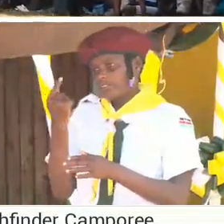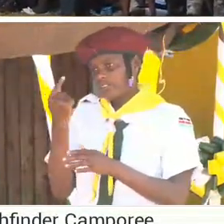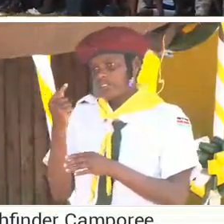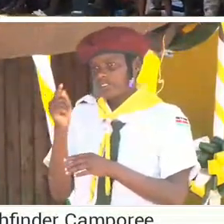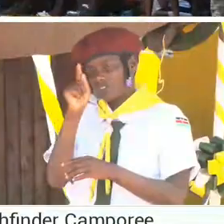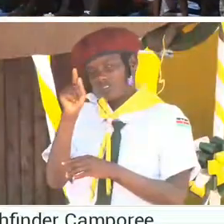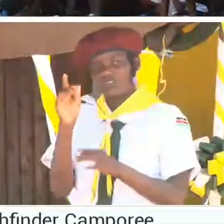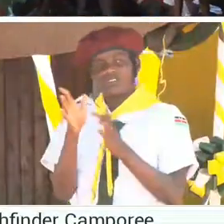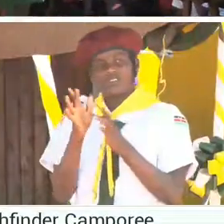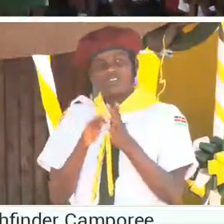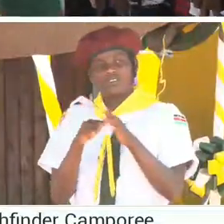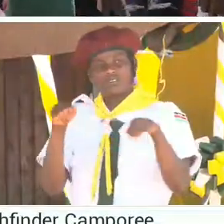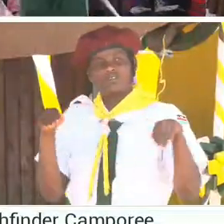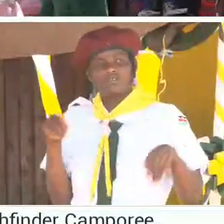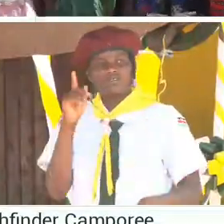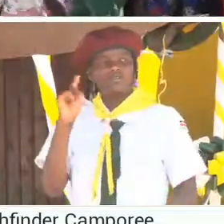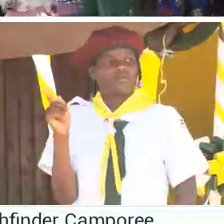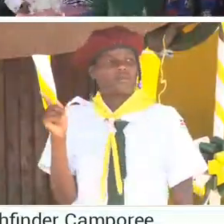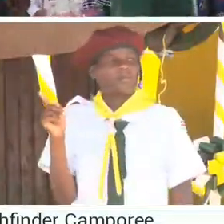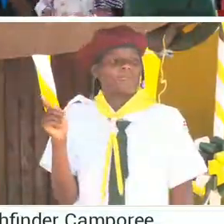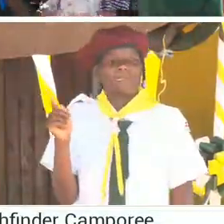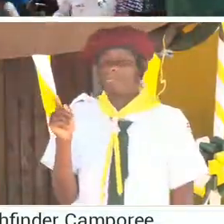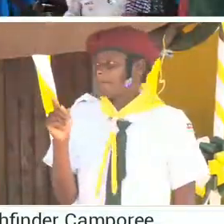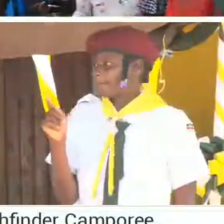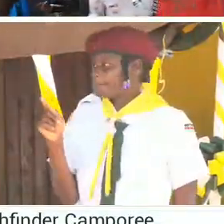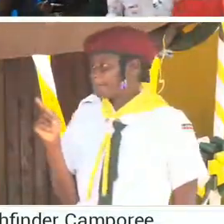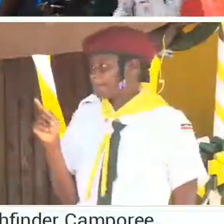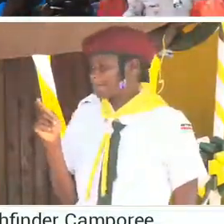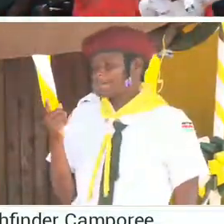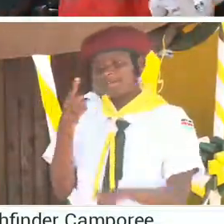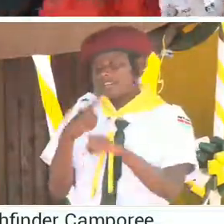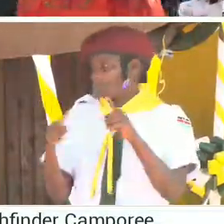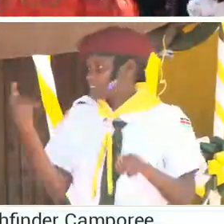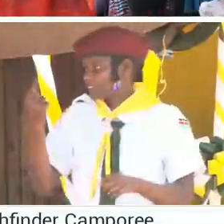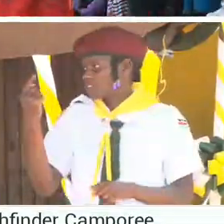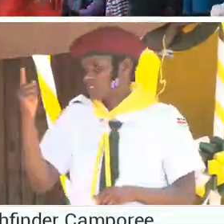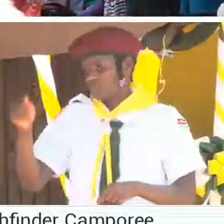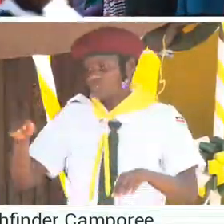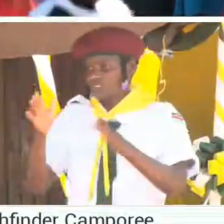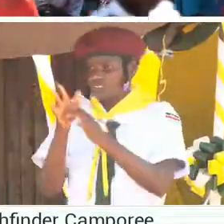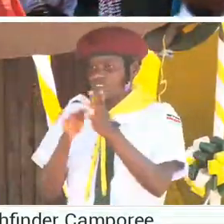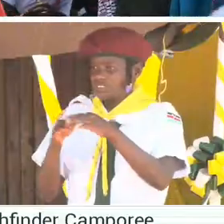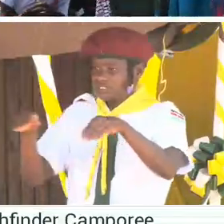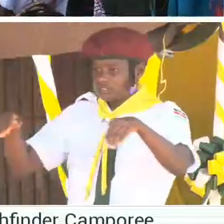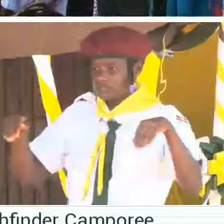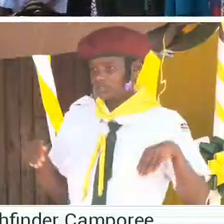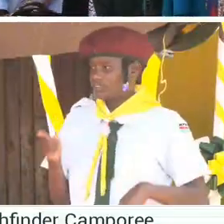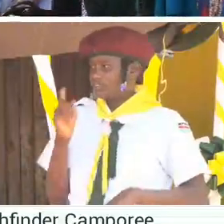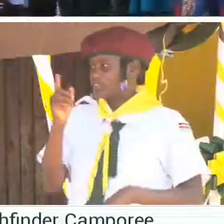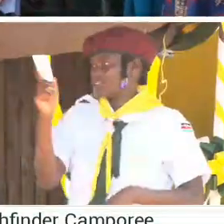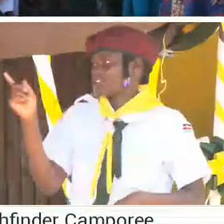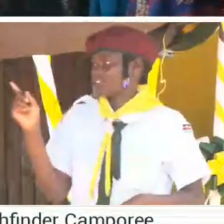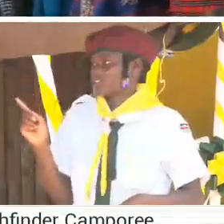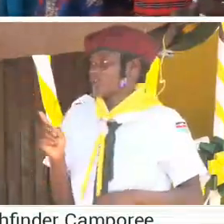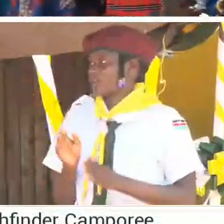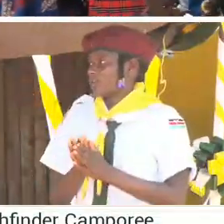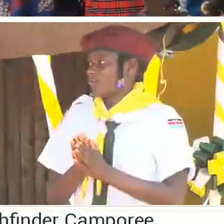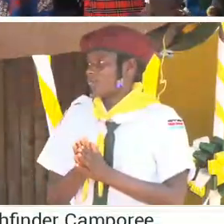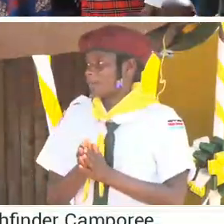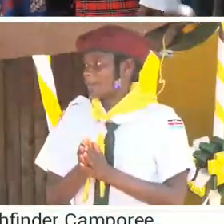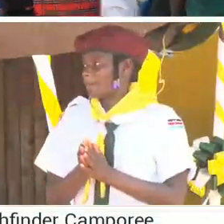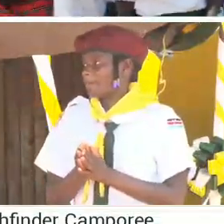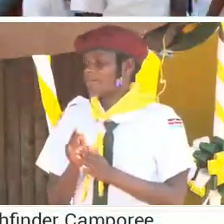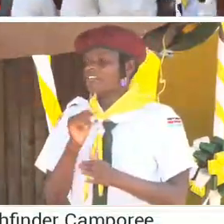anakusubiri. Inawezekana hata wito huu ungekuwa tushakata. Lakini ni wewe Bwana nakusubiri. Ni wewe Bwana na ngoja. Ndio wewe, wala